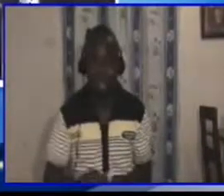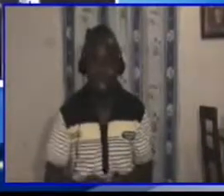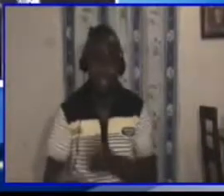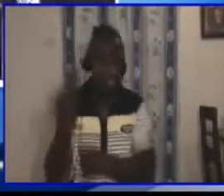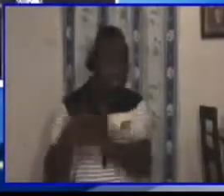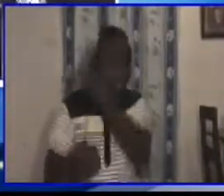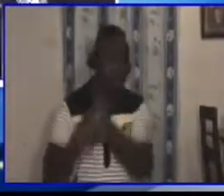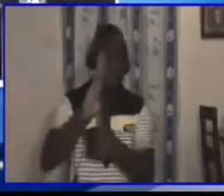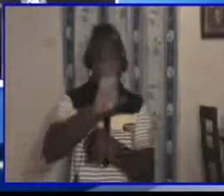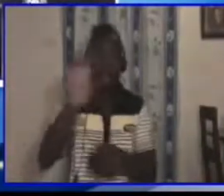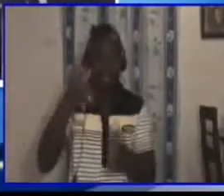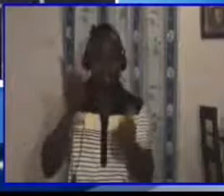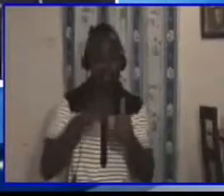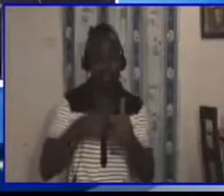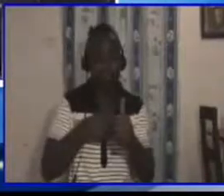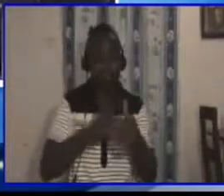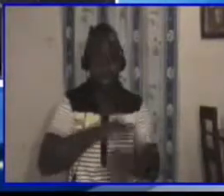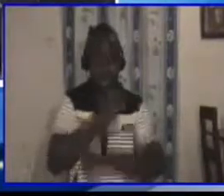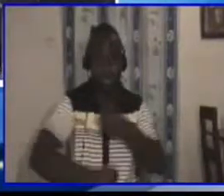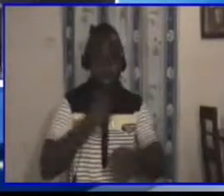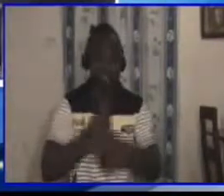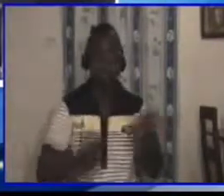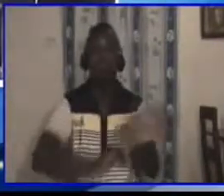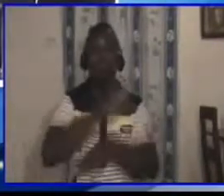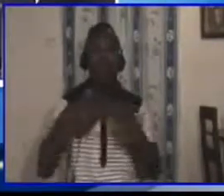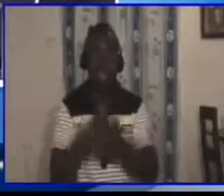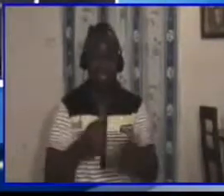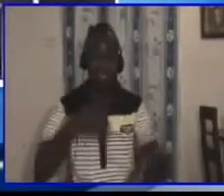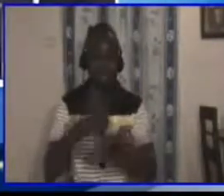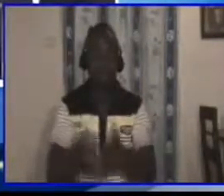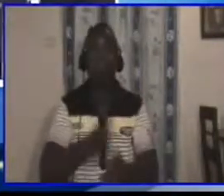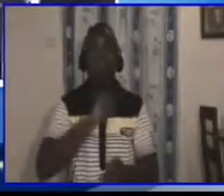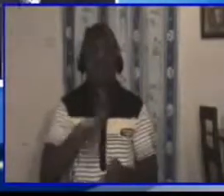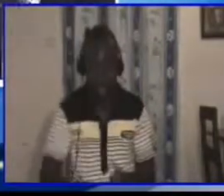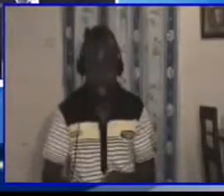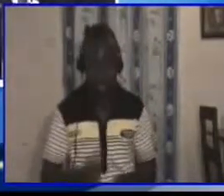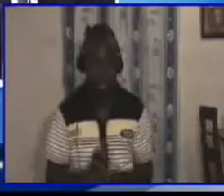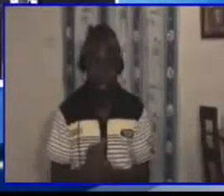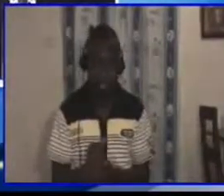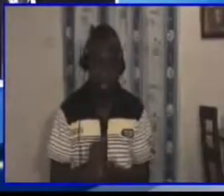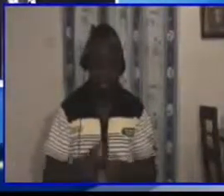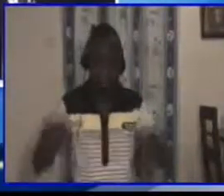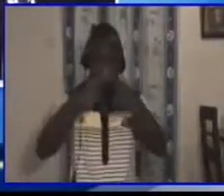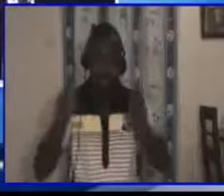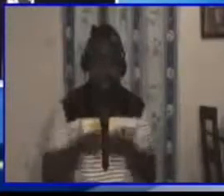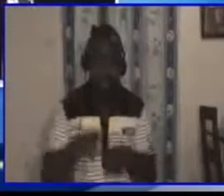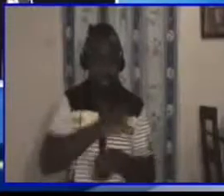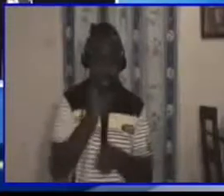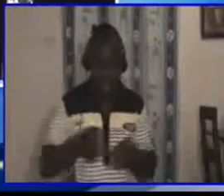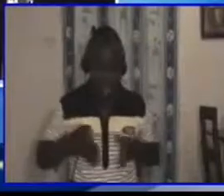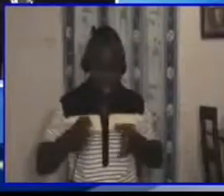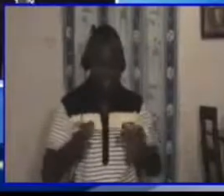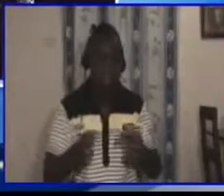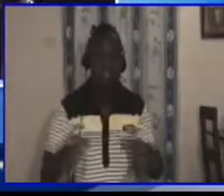nulla di ciò che abbiamo nella chiesa oggi nulla di tutto